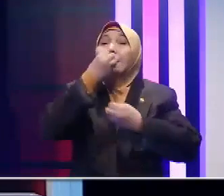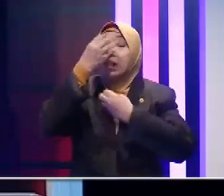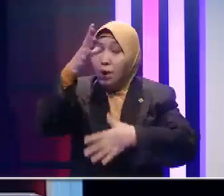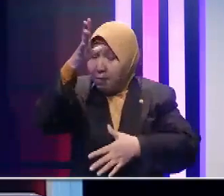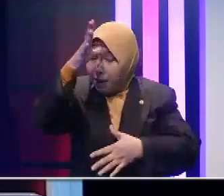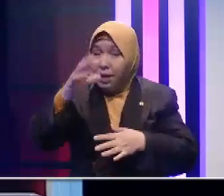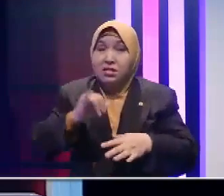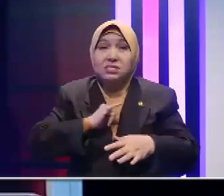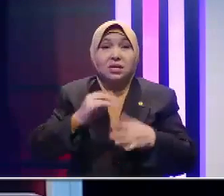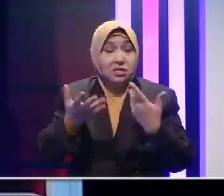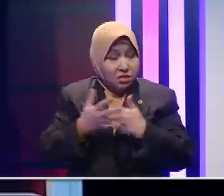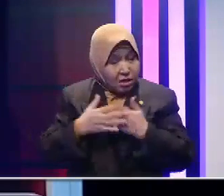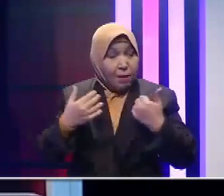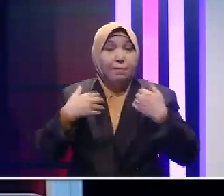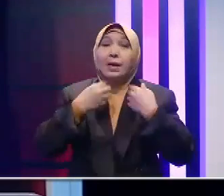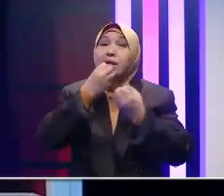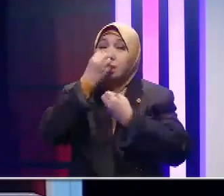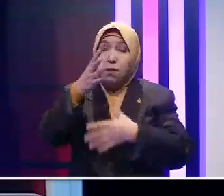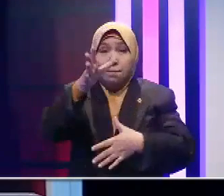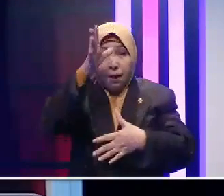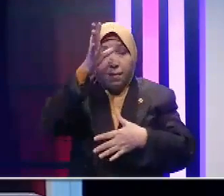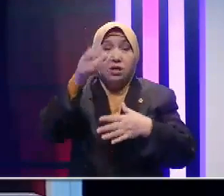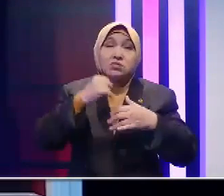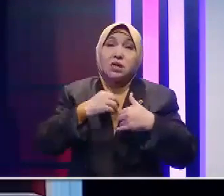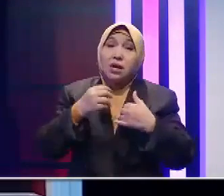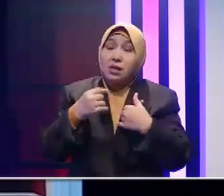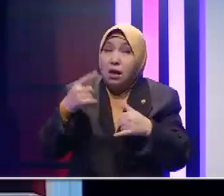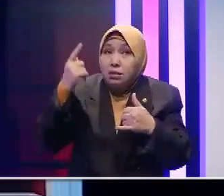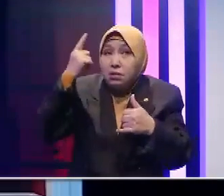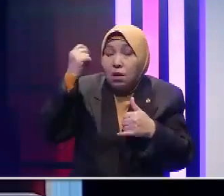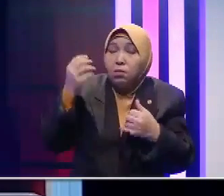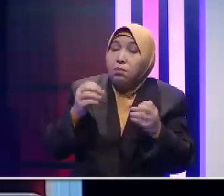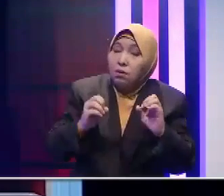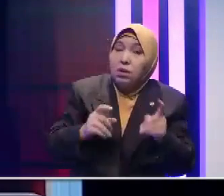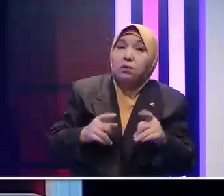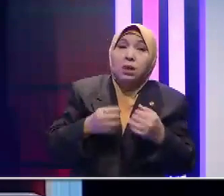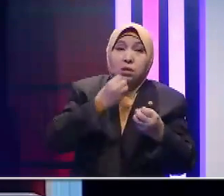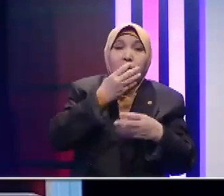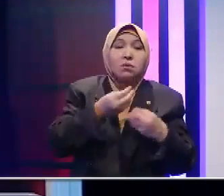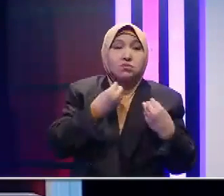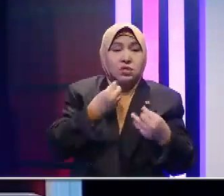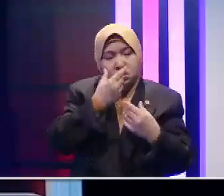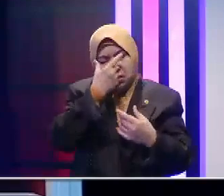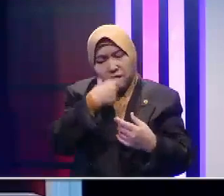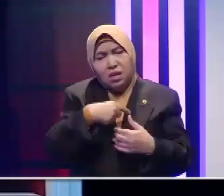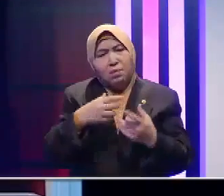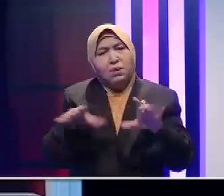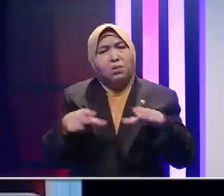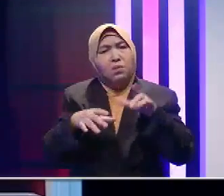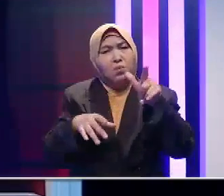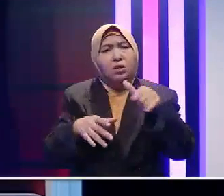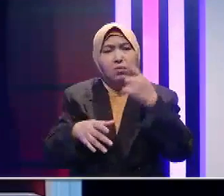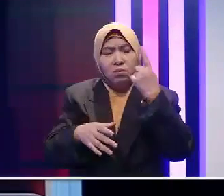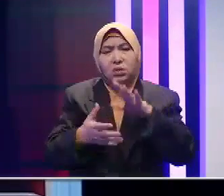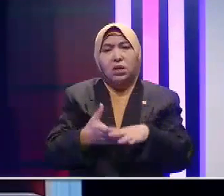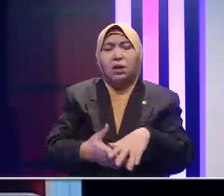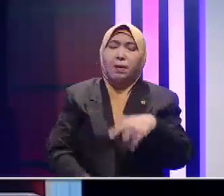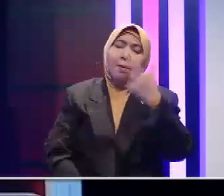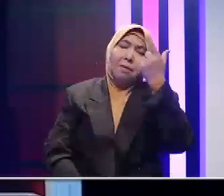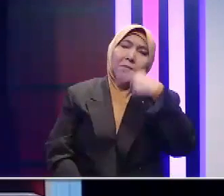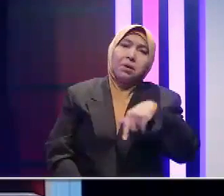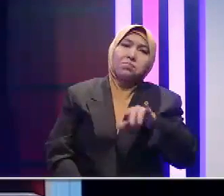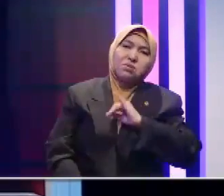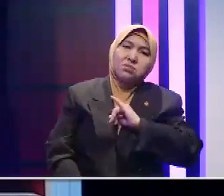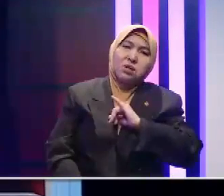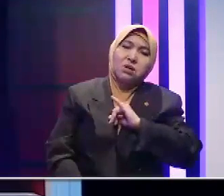saya sempat beritahu bapak saya. Bapak saya pun macam dia sedih sikit lah. So dia kata tak apalah, apa yang you buat tu keputusan you lah. Dan saya